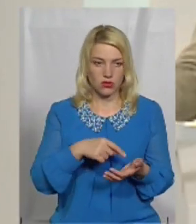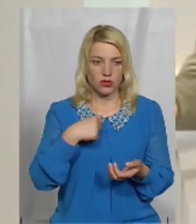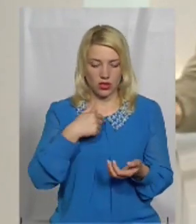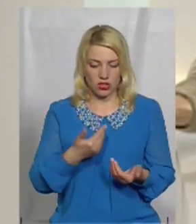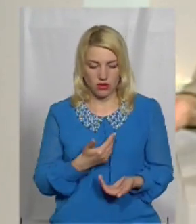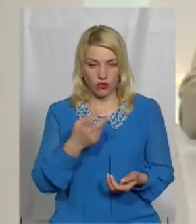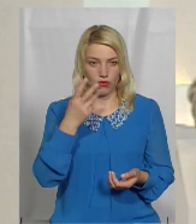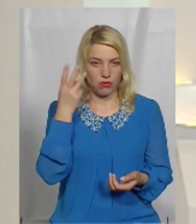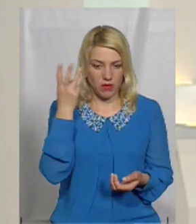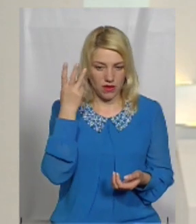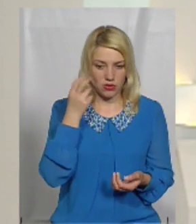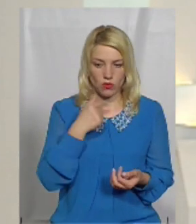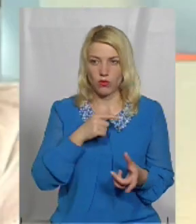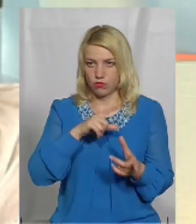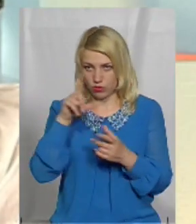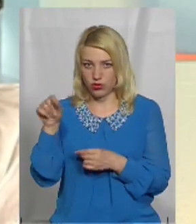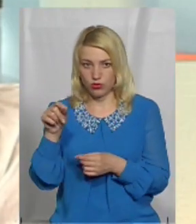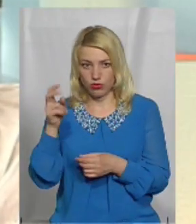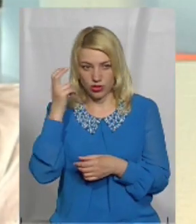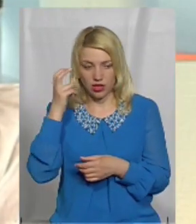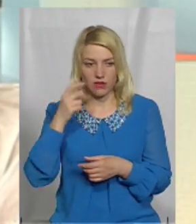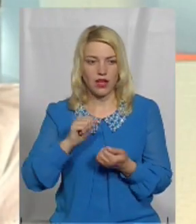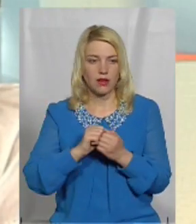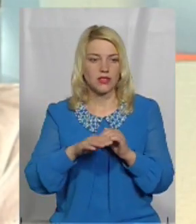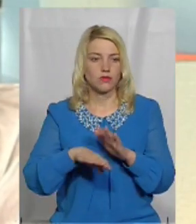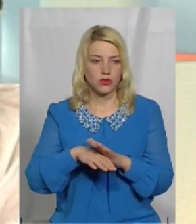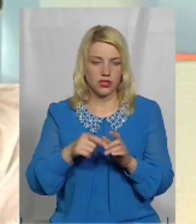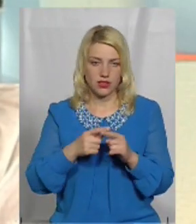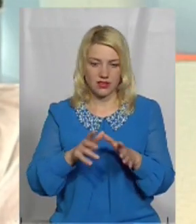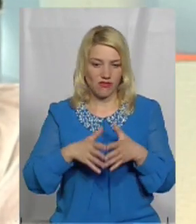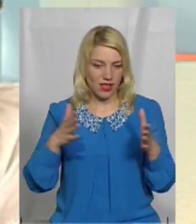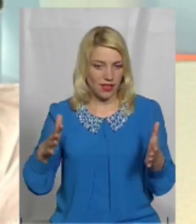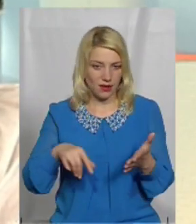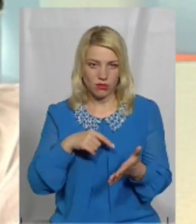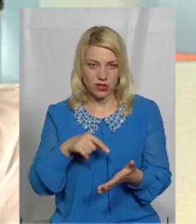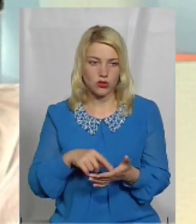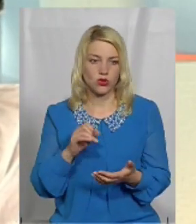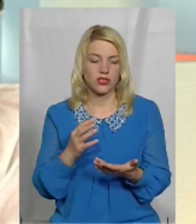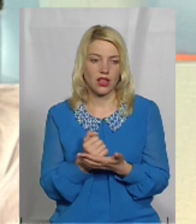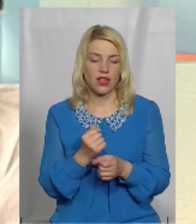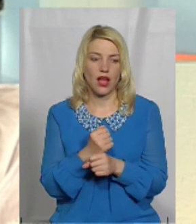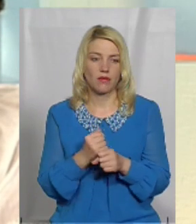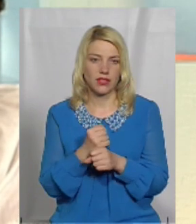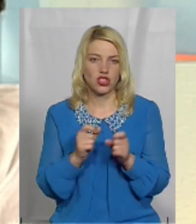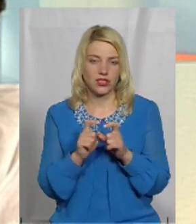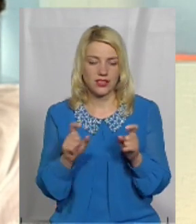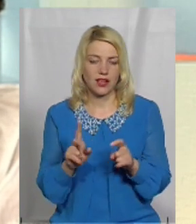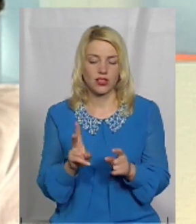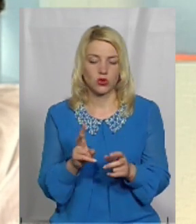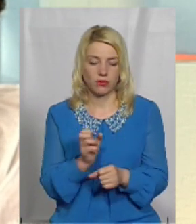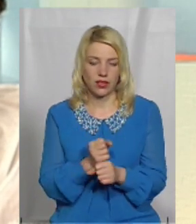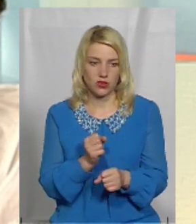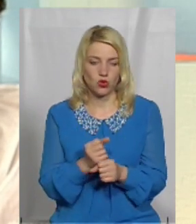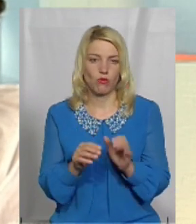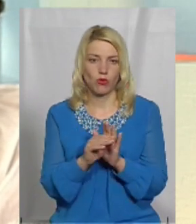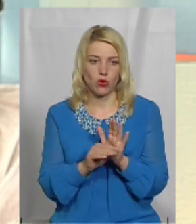Я думаю, що Кам'янець-Подільський теж досить велике місто, і знайти аптечний заклад, який працює